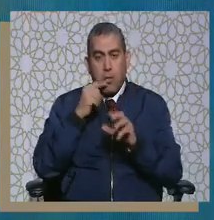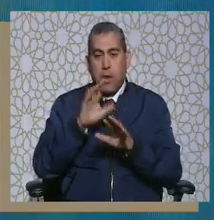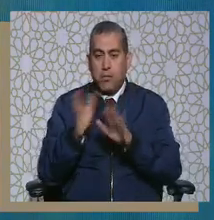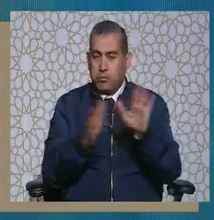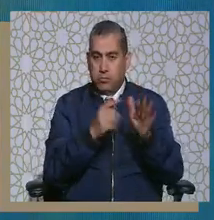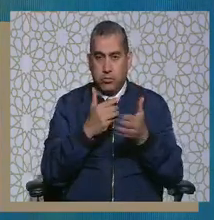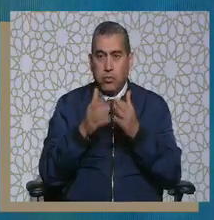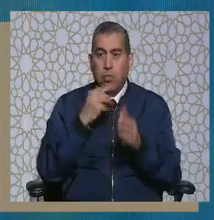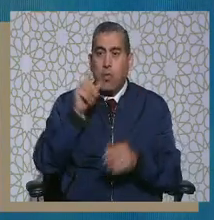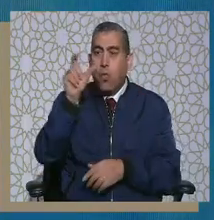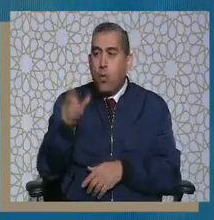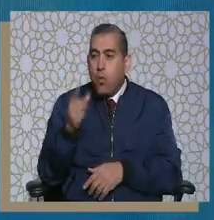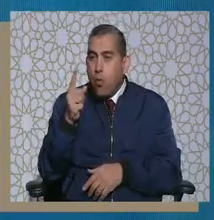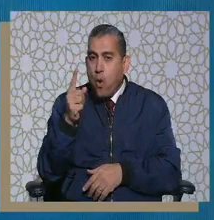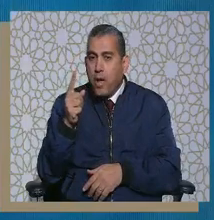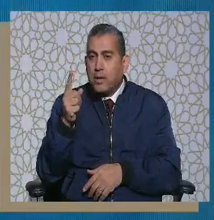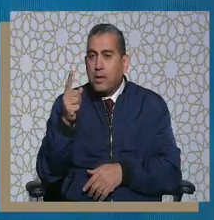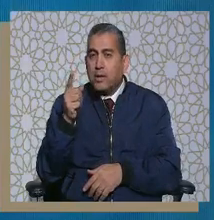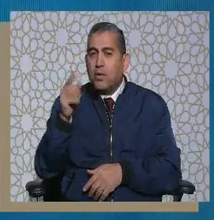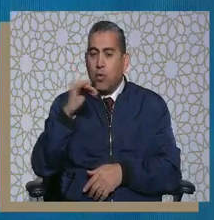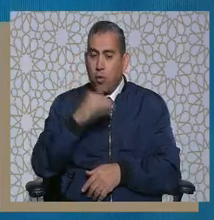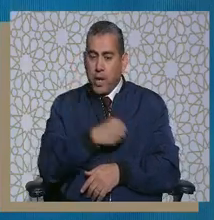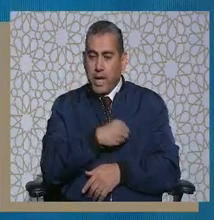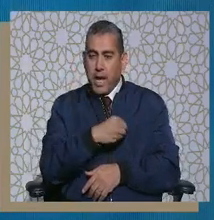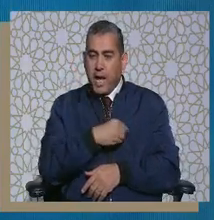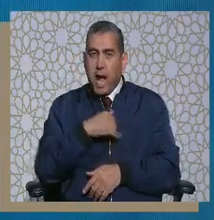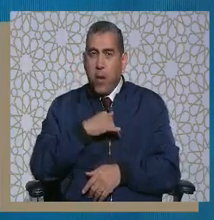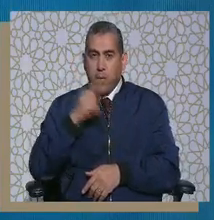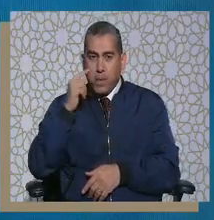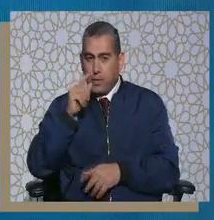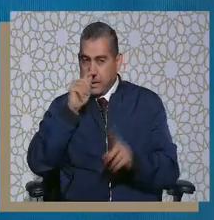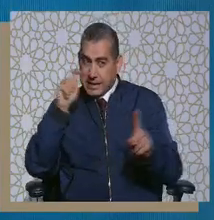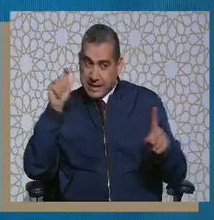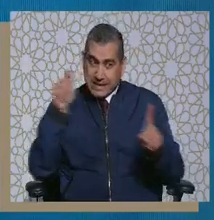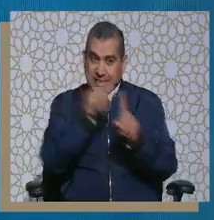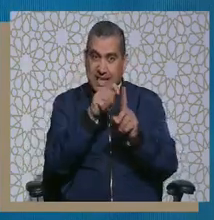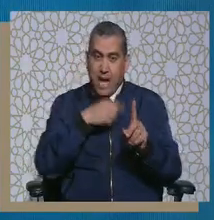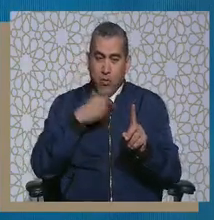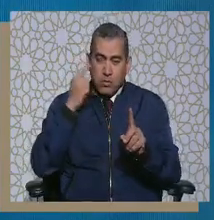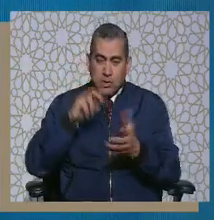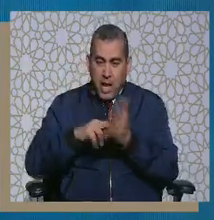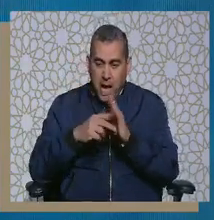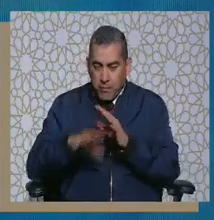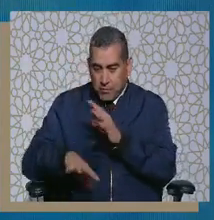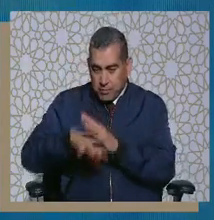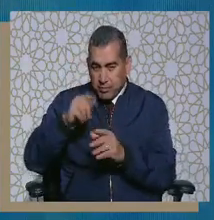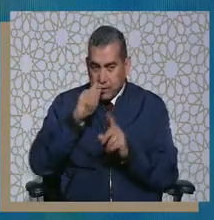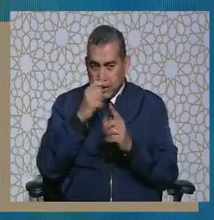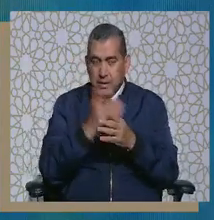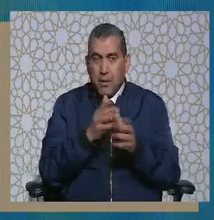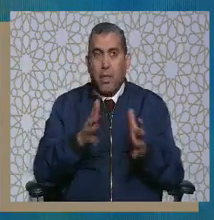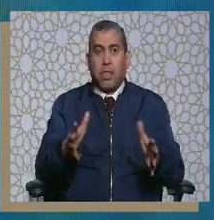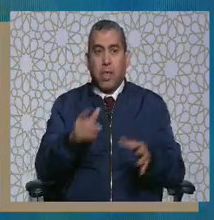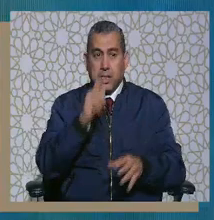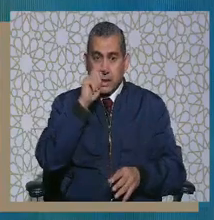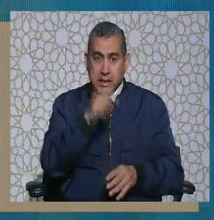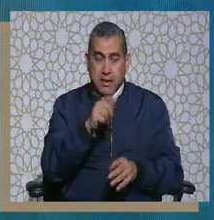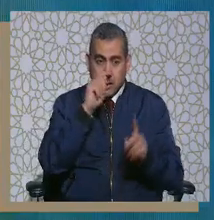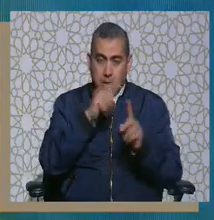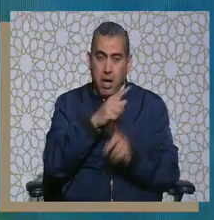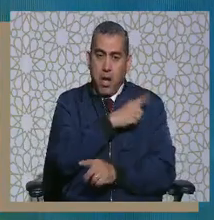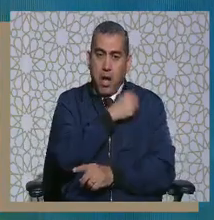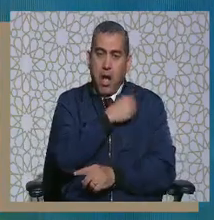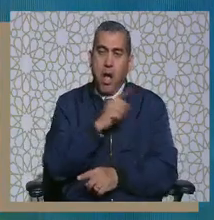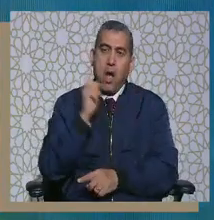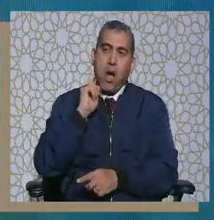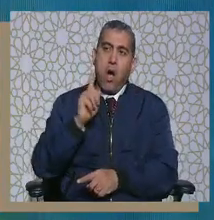واحد مجرد نيته ان ياذي واحد ويفعل فعل في اراده الاذيه الانسان ده حرام وده